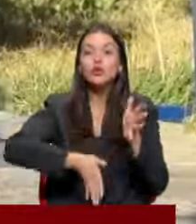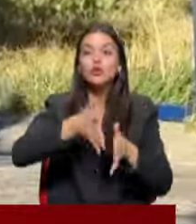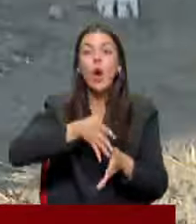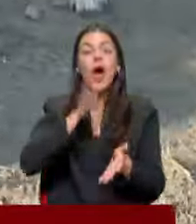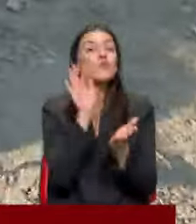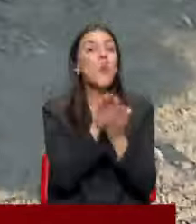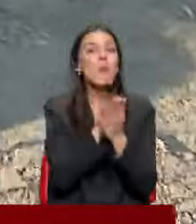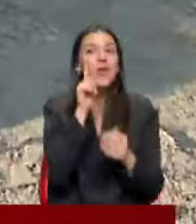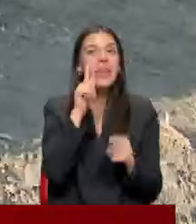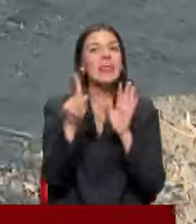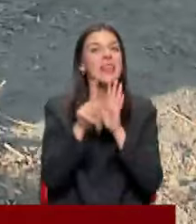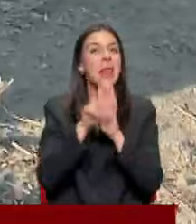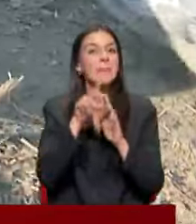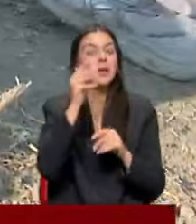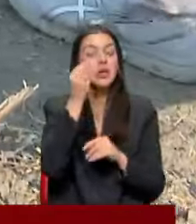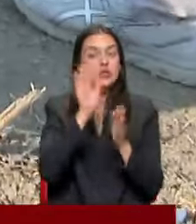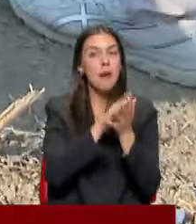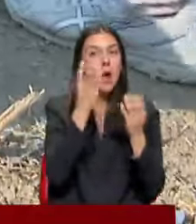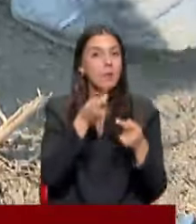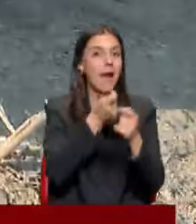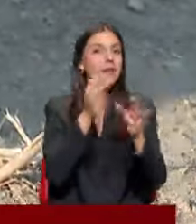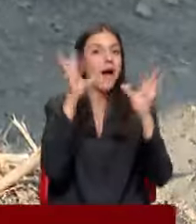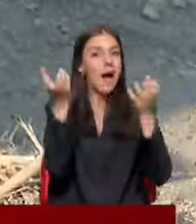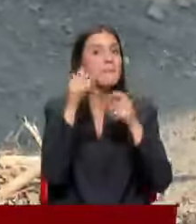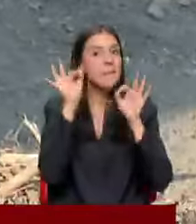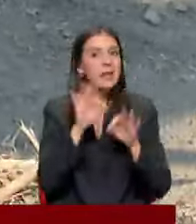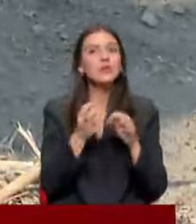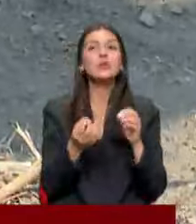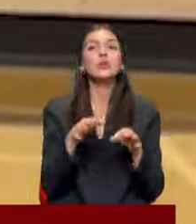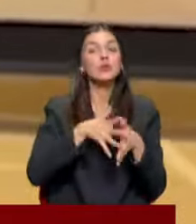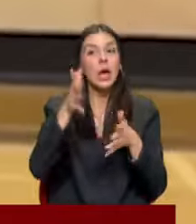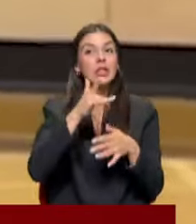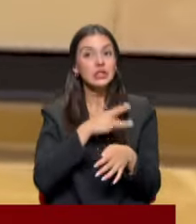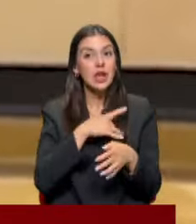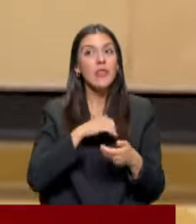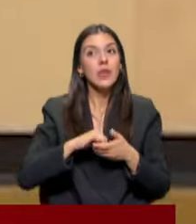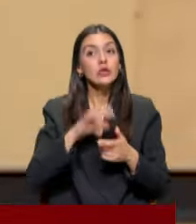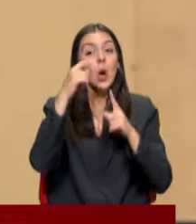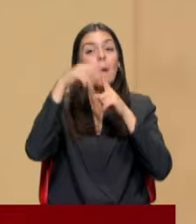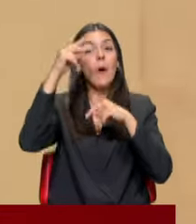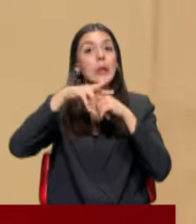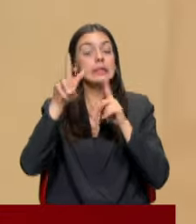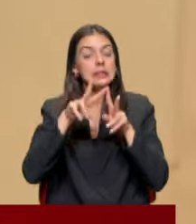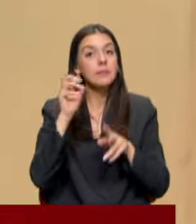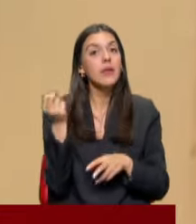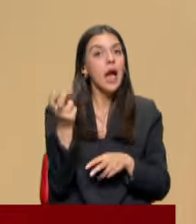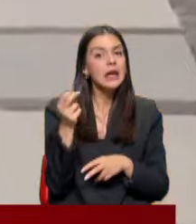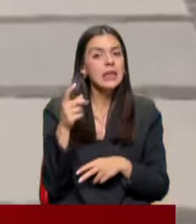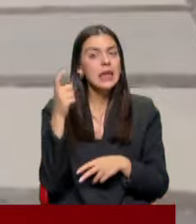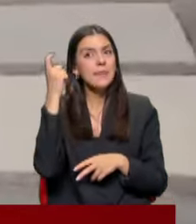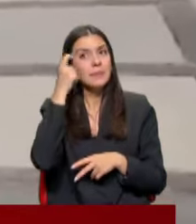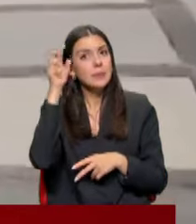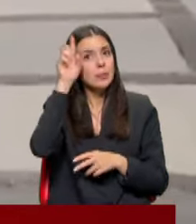köpeği terapi köpeği olma eğitimi almaya başladı. Sokaktaki can dostlar, otizmli bireyler, kanser, demans,